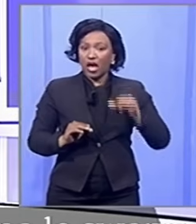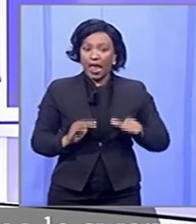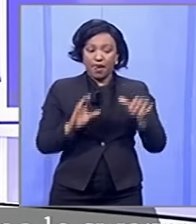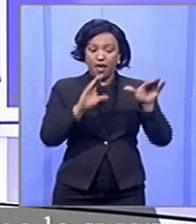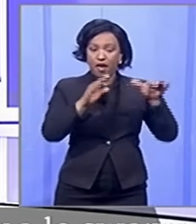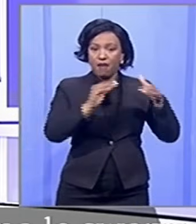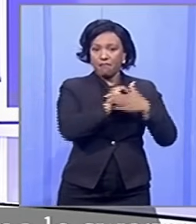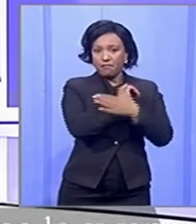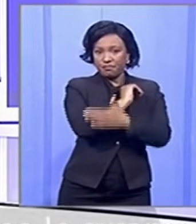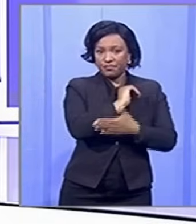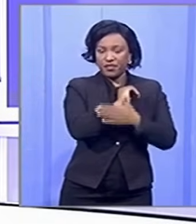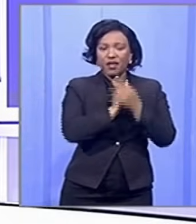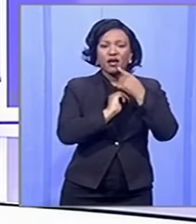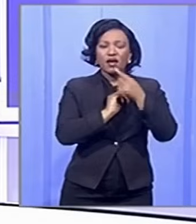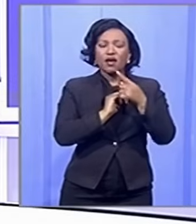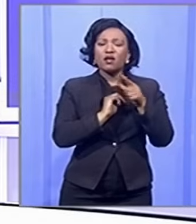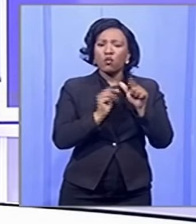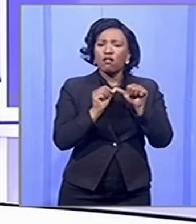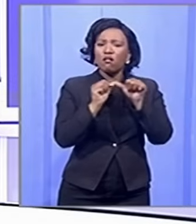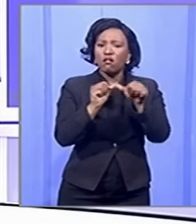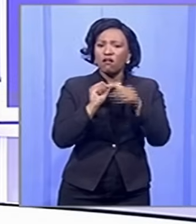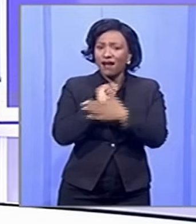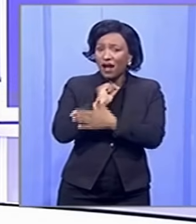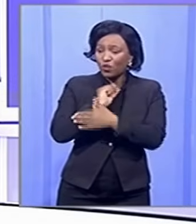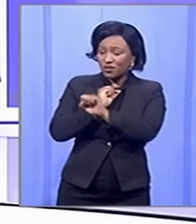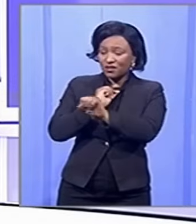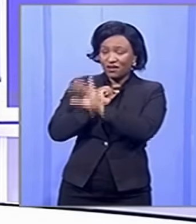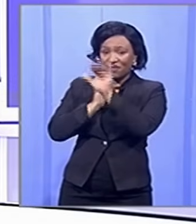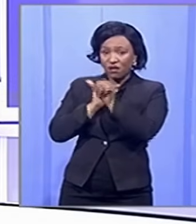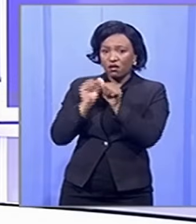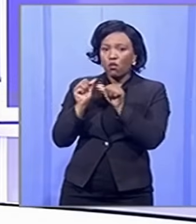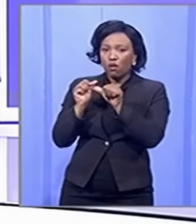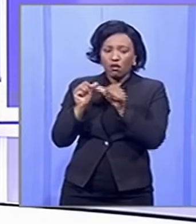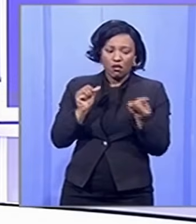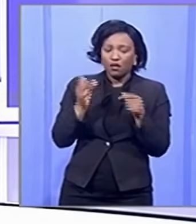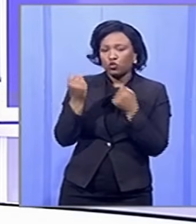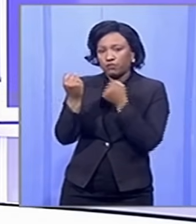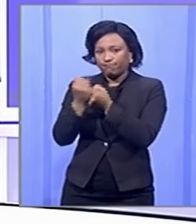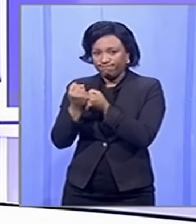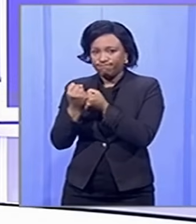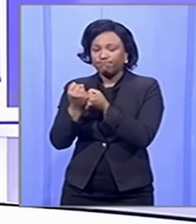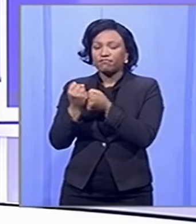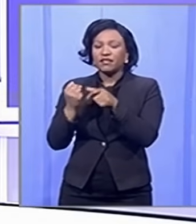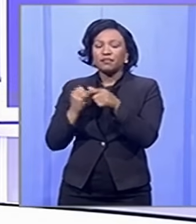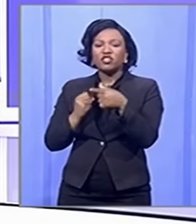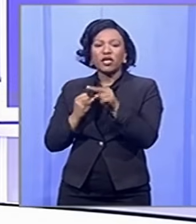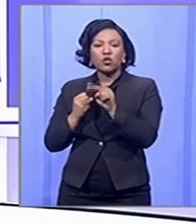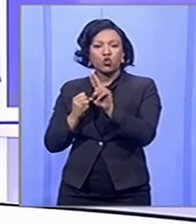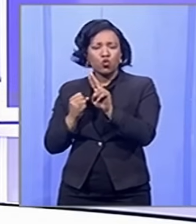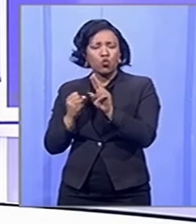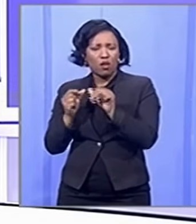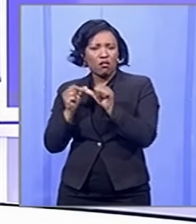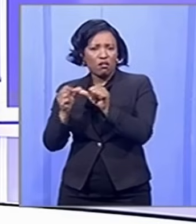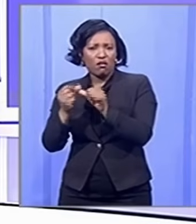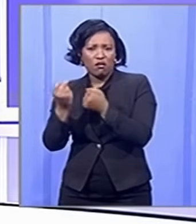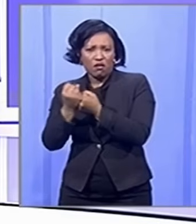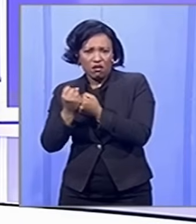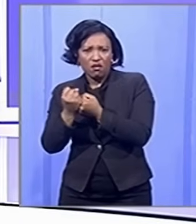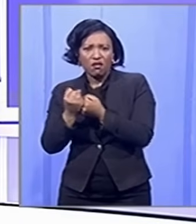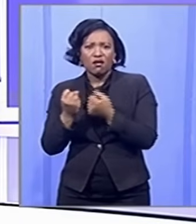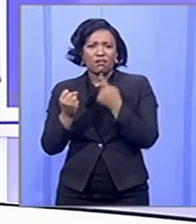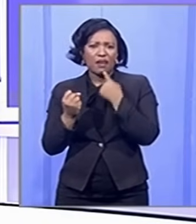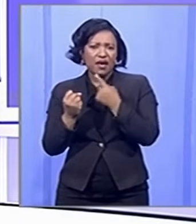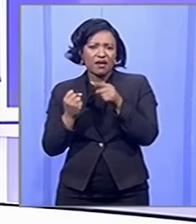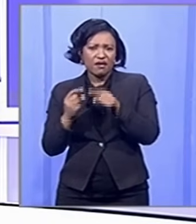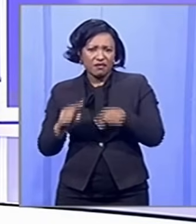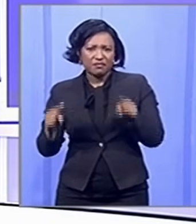tšwela pele go thekga Afrika Borwa le ka gare ga mmušo wa botee bja bosetšhaba. Wu Peng o re ba komana madula